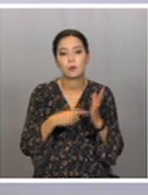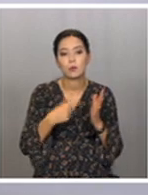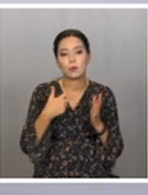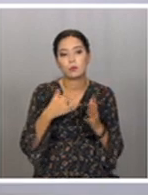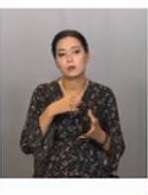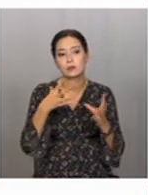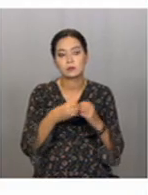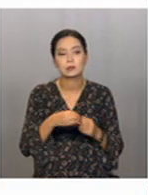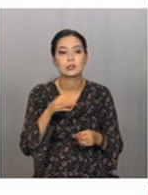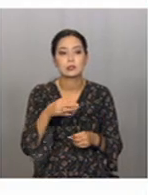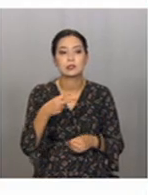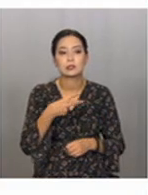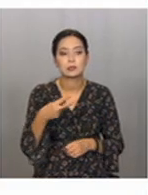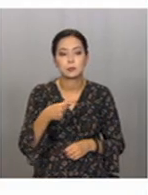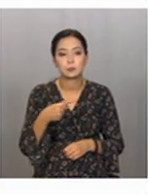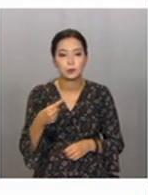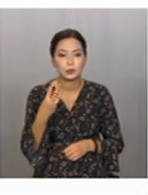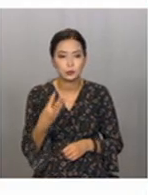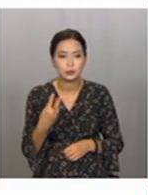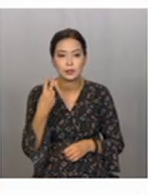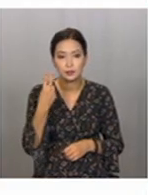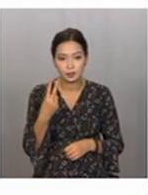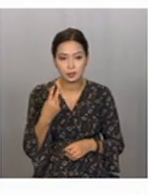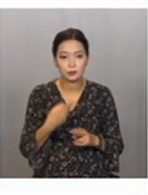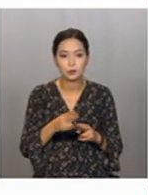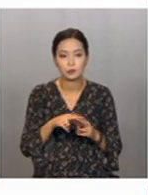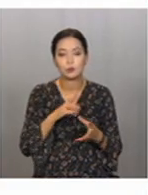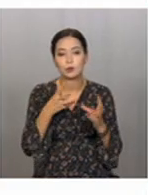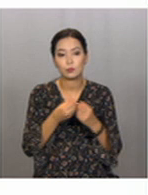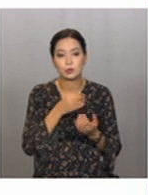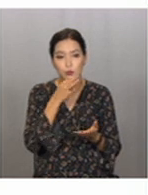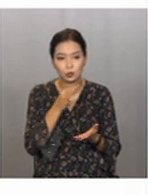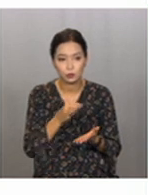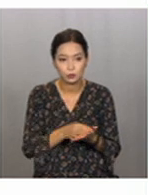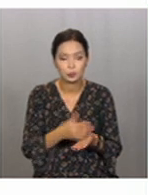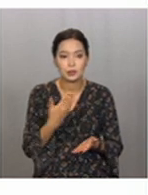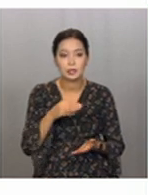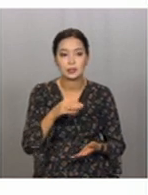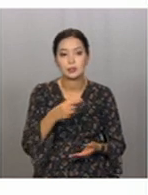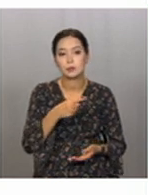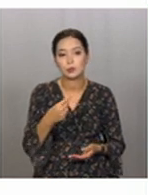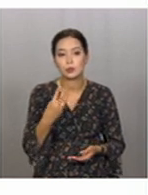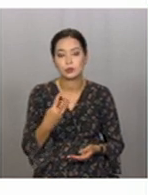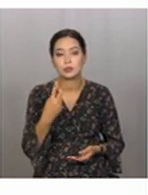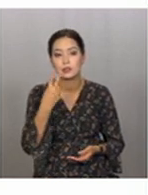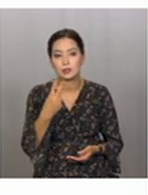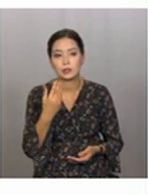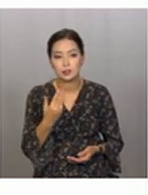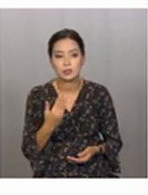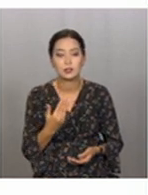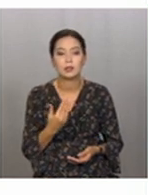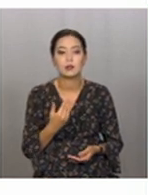Нәтижесінде ті минус 3-тен 2. Сонда есептің жауабында ті минус 3-тен 2 болғанда 2